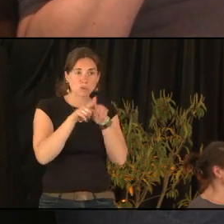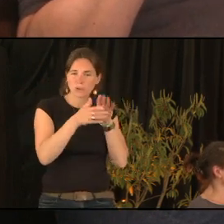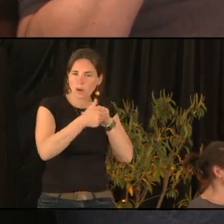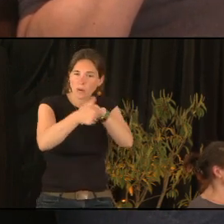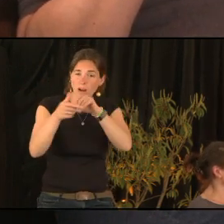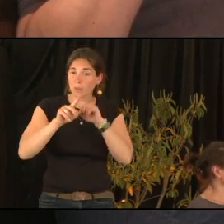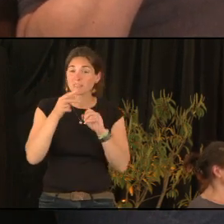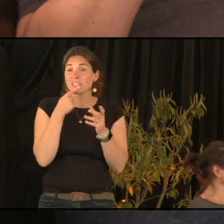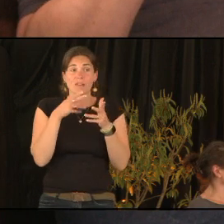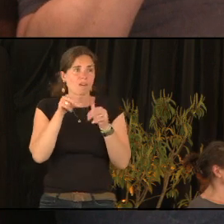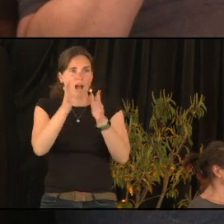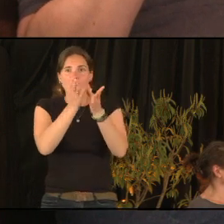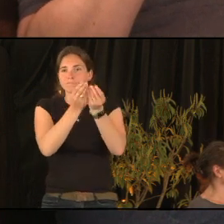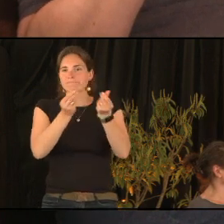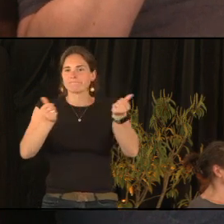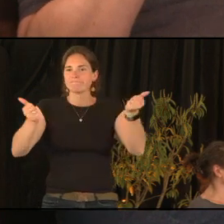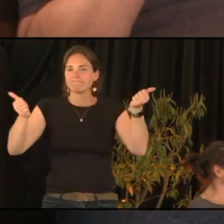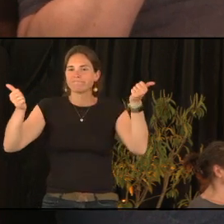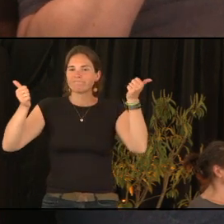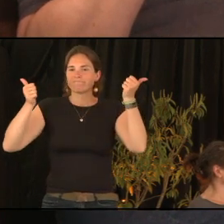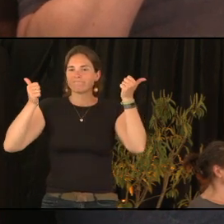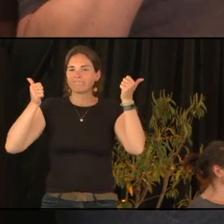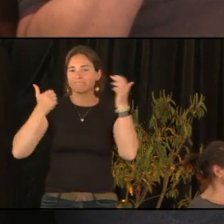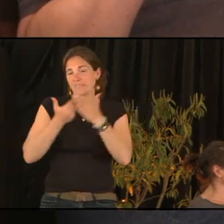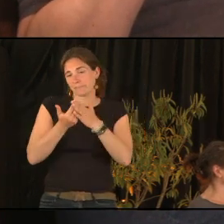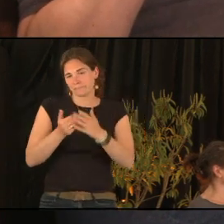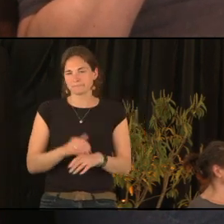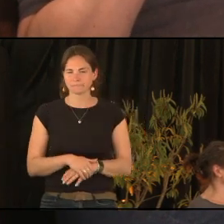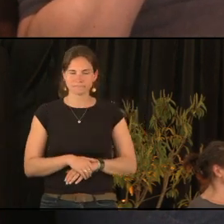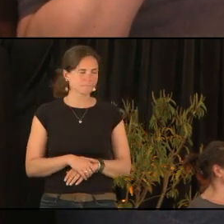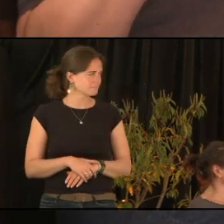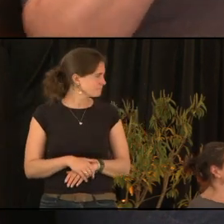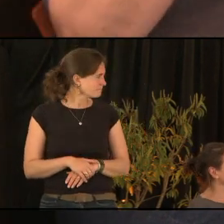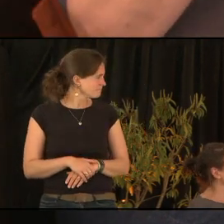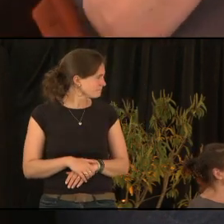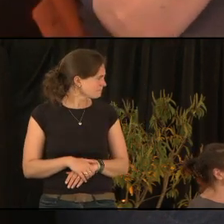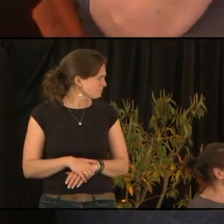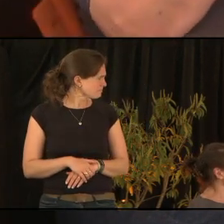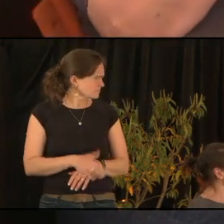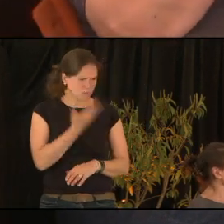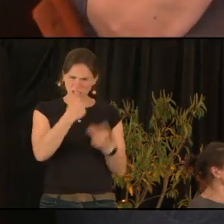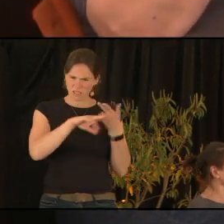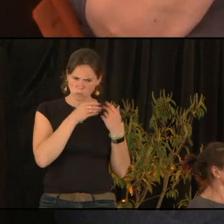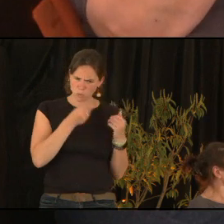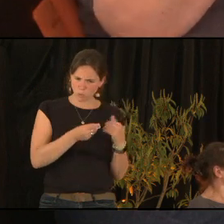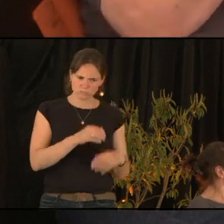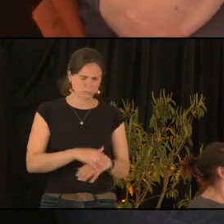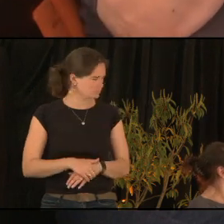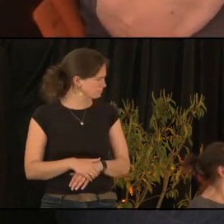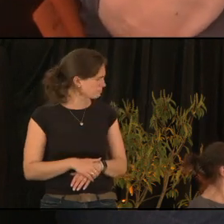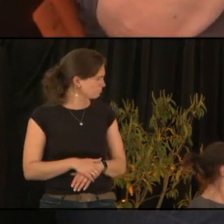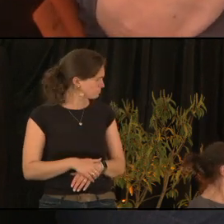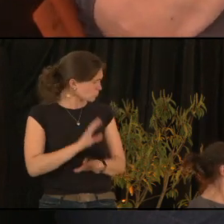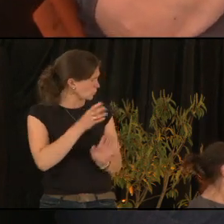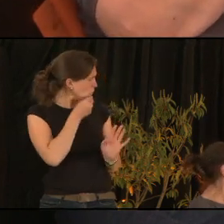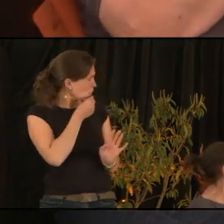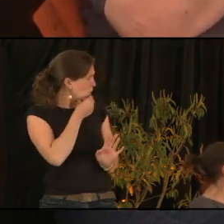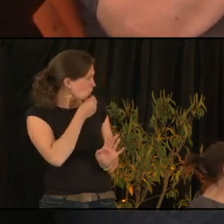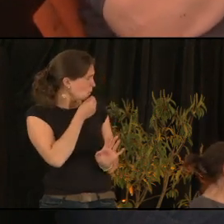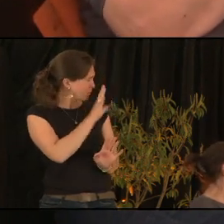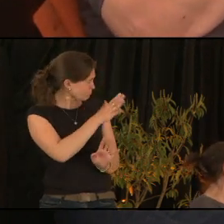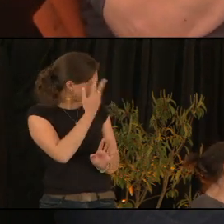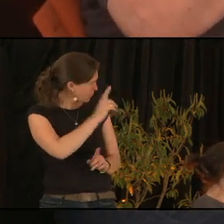ça ne se transmet pas, ou alors de manière très inconsciente. Donc comme il y a cette espèce de barrage, je me dis, j'avais une impression,